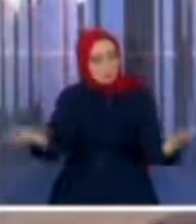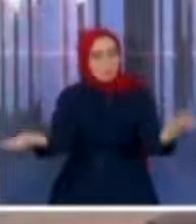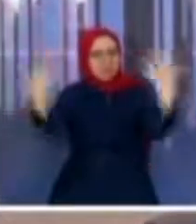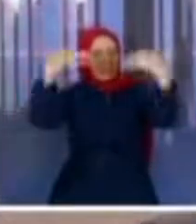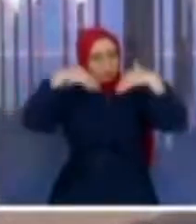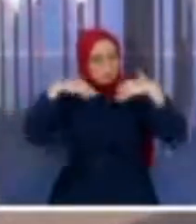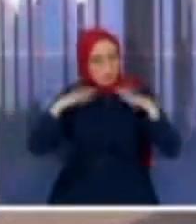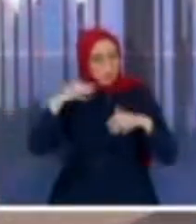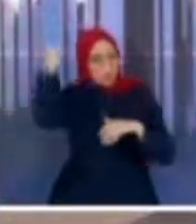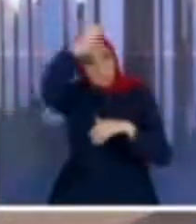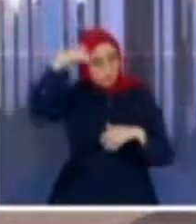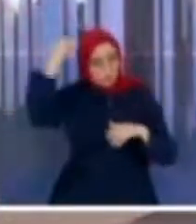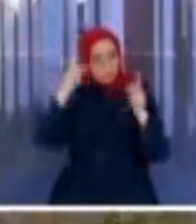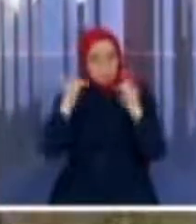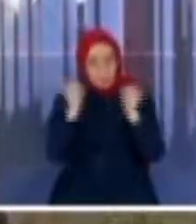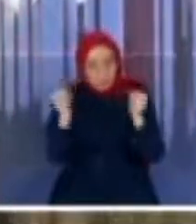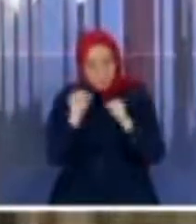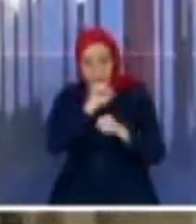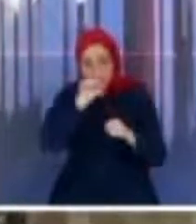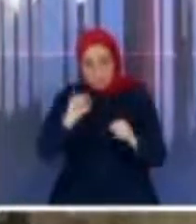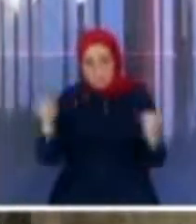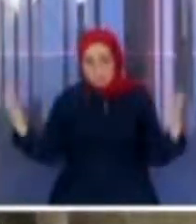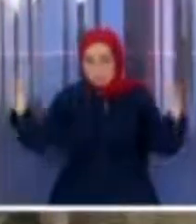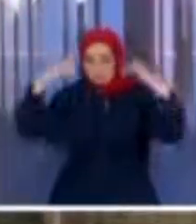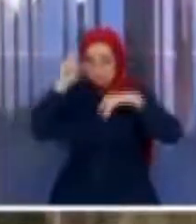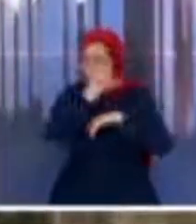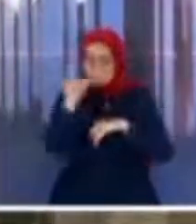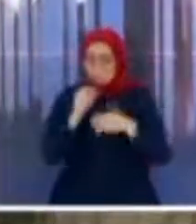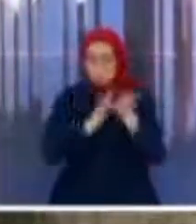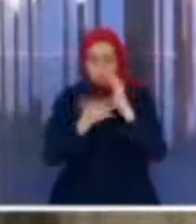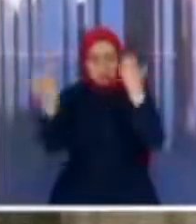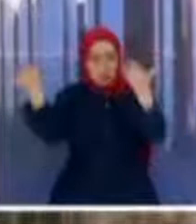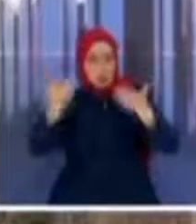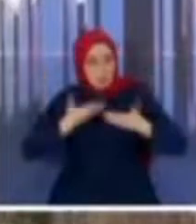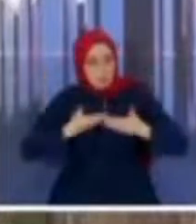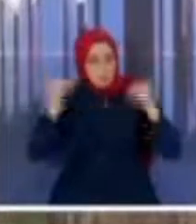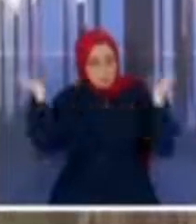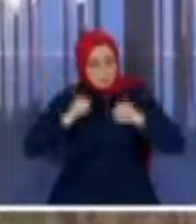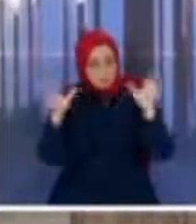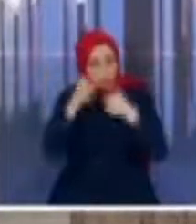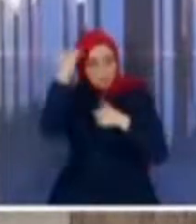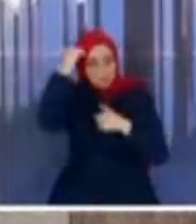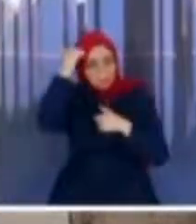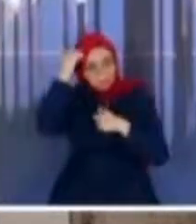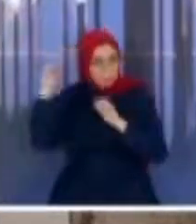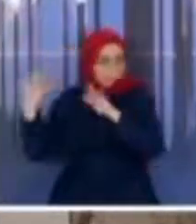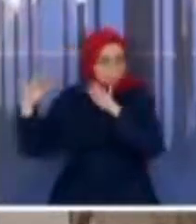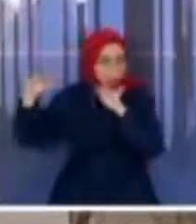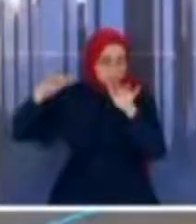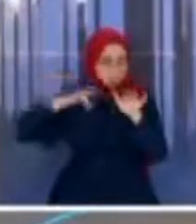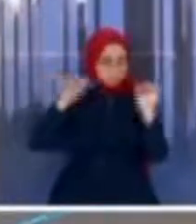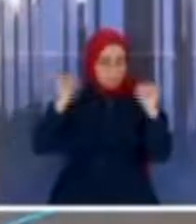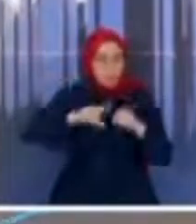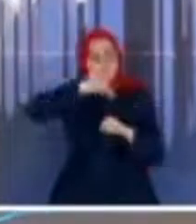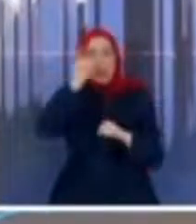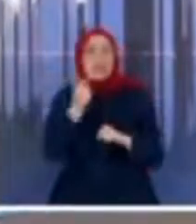لا على المستوى الوطني، يعني نحبوا نستهدفوا الناس المتكونين يجونا من اكثر من بلاصه. انت تعرف انه الهلال الاحمر التونسي من البرامج